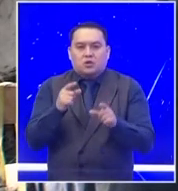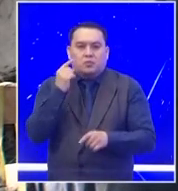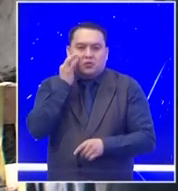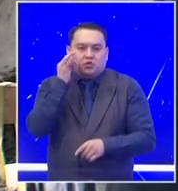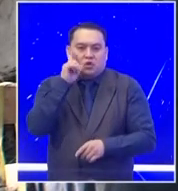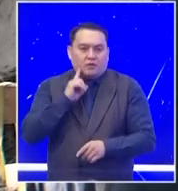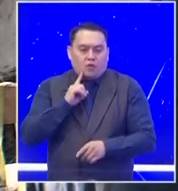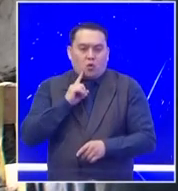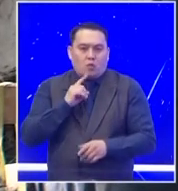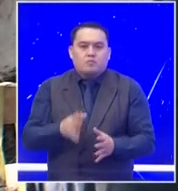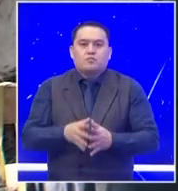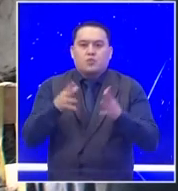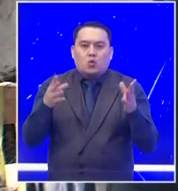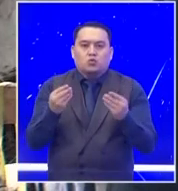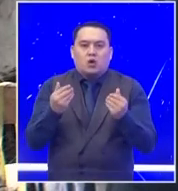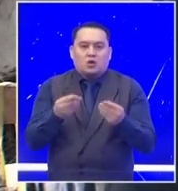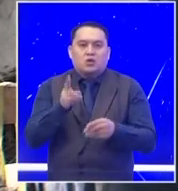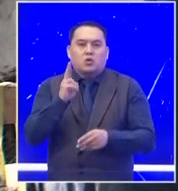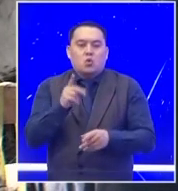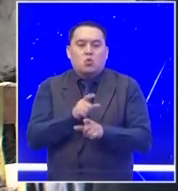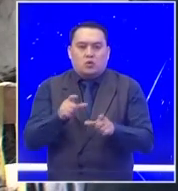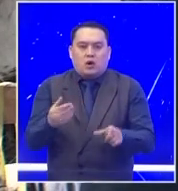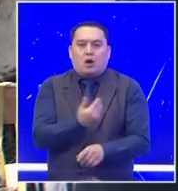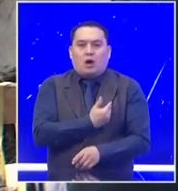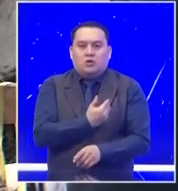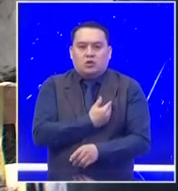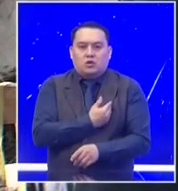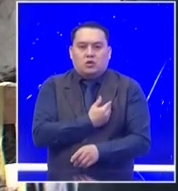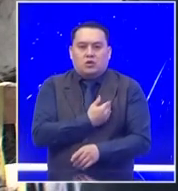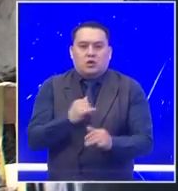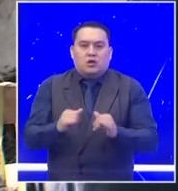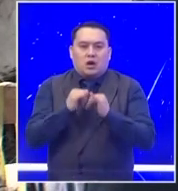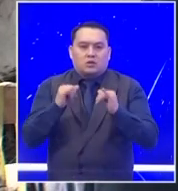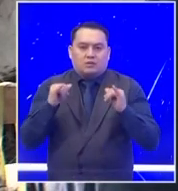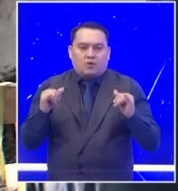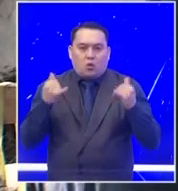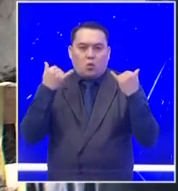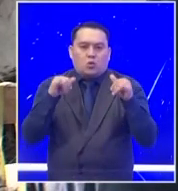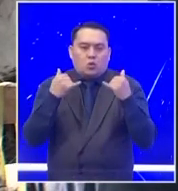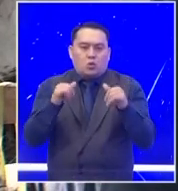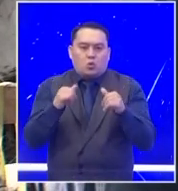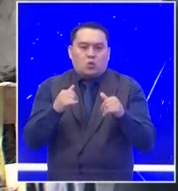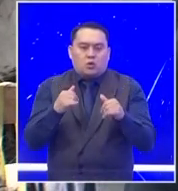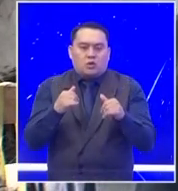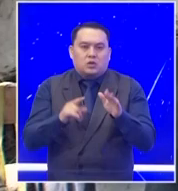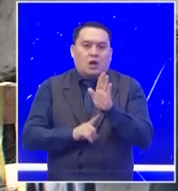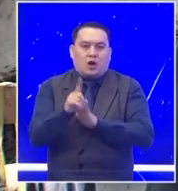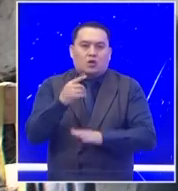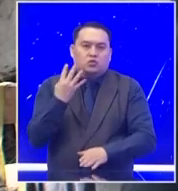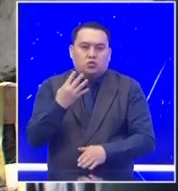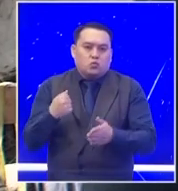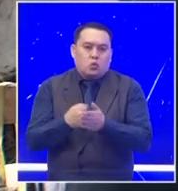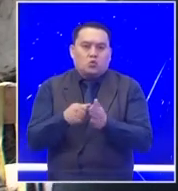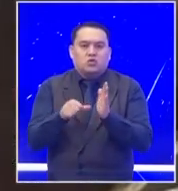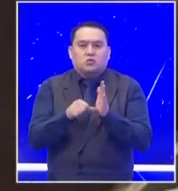пчеловодство. Но в основном большие суммы берут те люди, которые хотят уже разведение вот крупного рогатого скота. У них уже вот начинается от 4 до